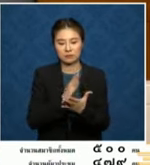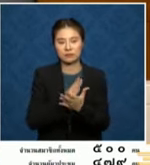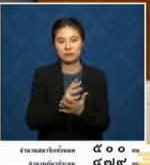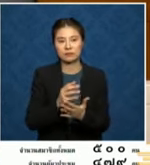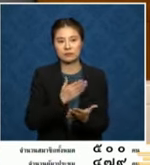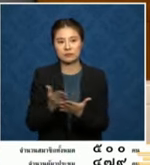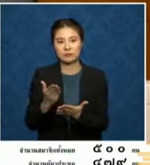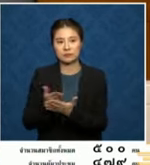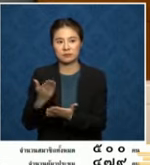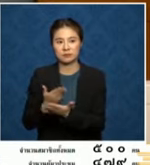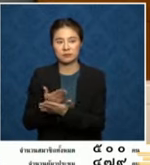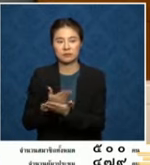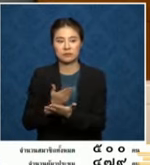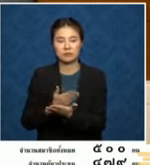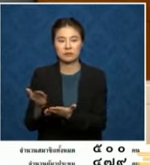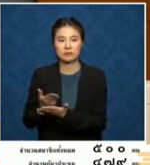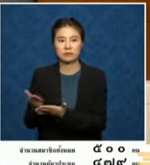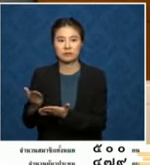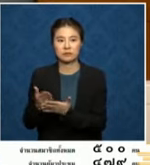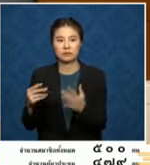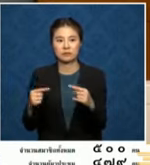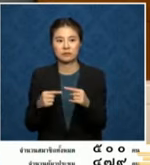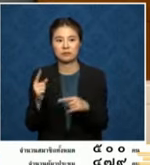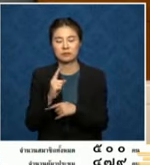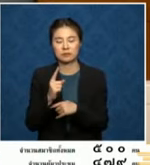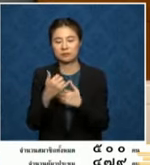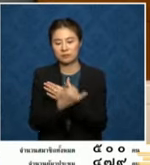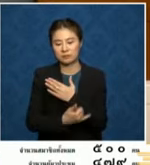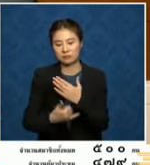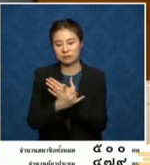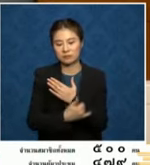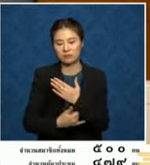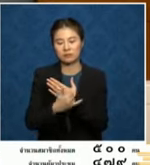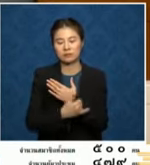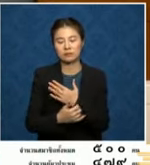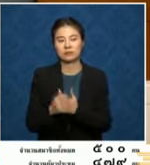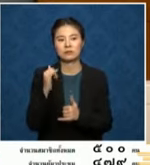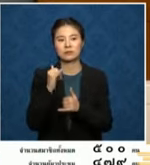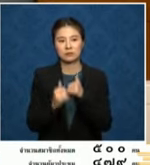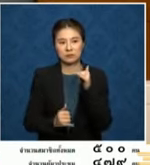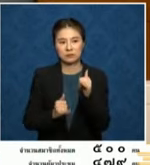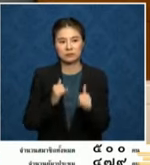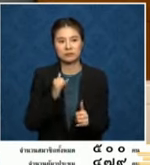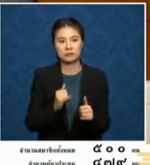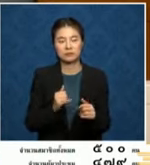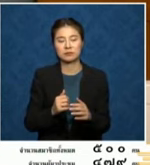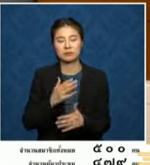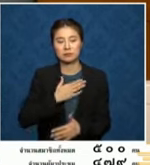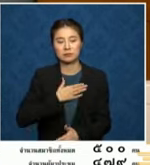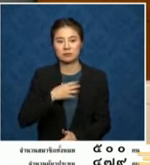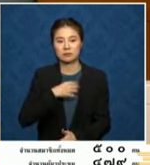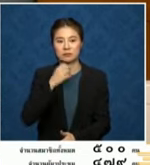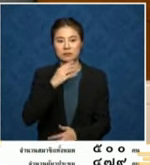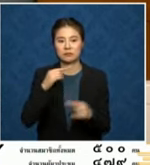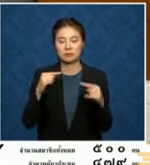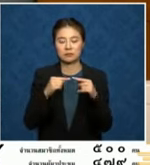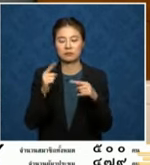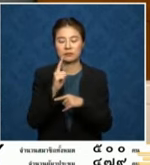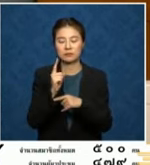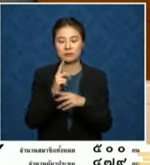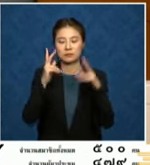างคุ้มค่าในเรื่องของการไปเยือนต่างประเทศนะครับในขณะเดียวกันผมเรียนอย่างนี้ครับว่าตัวท่าน